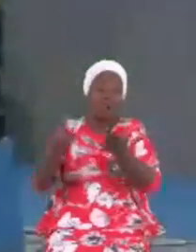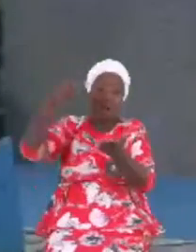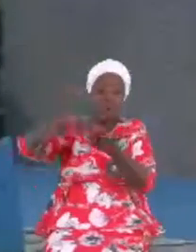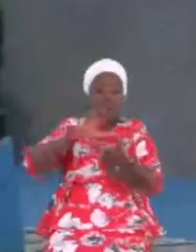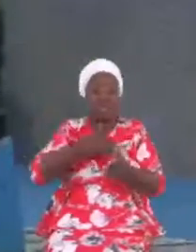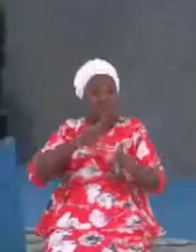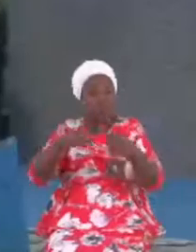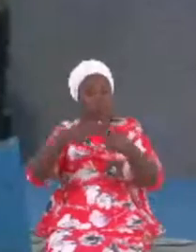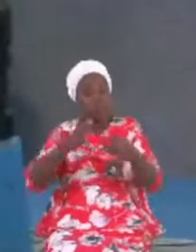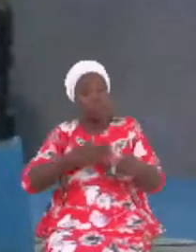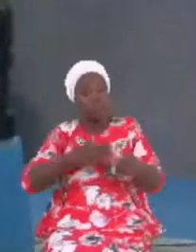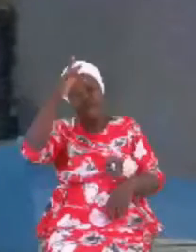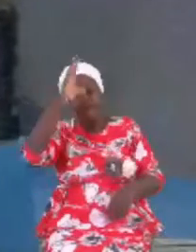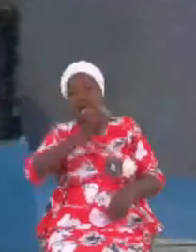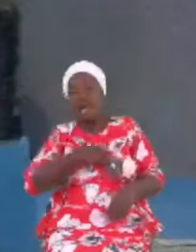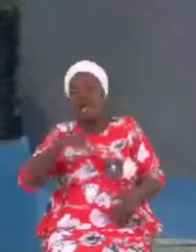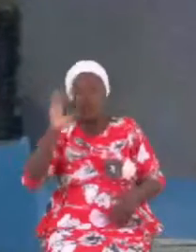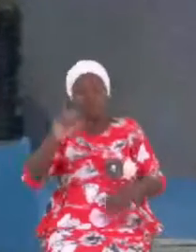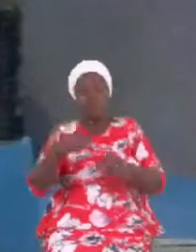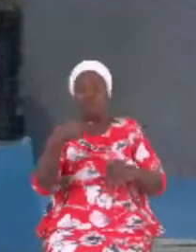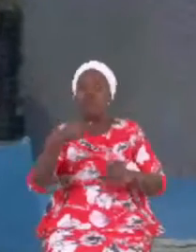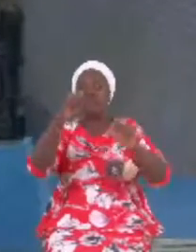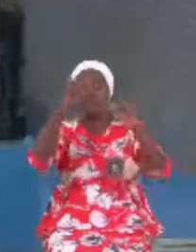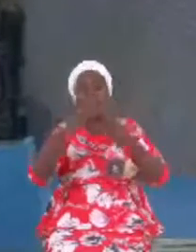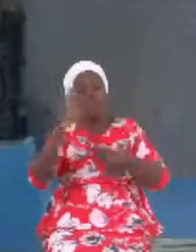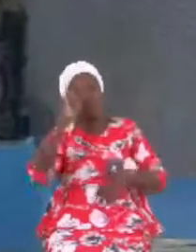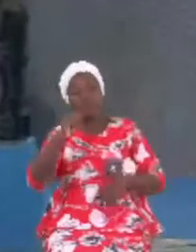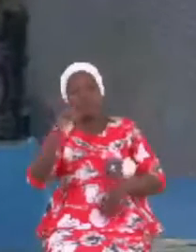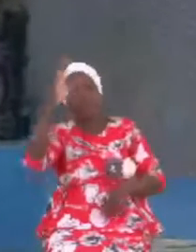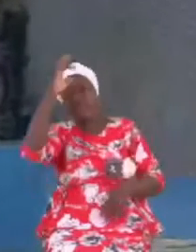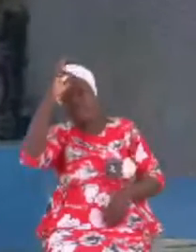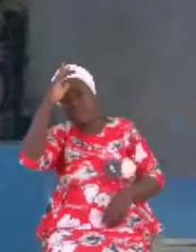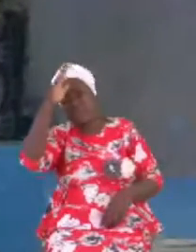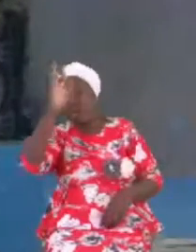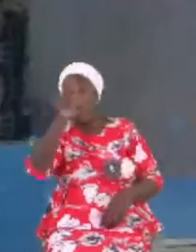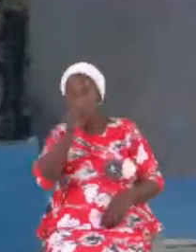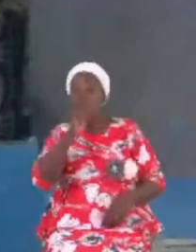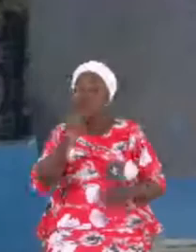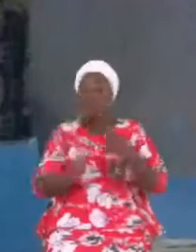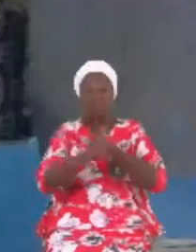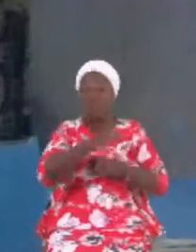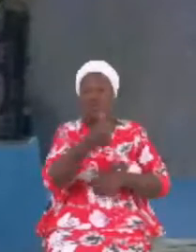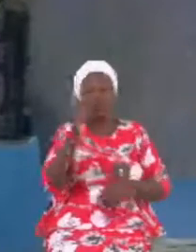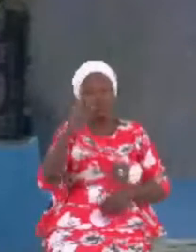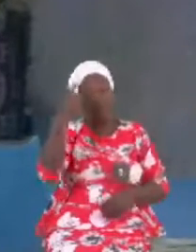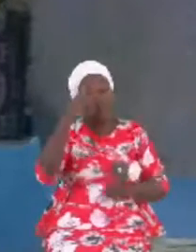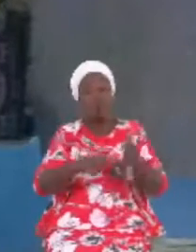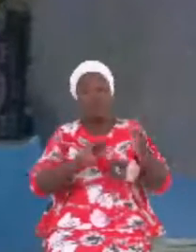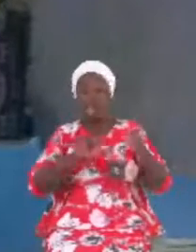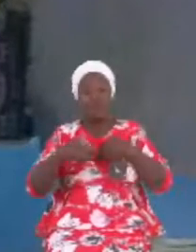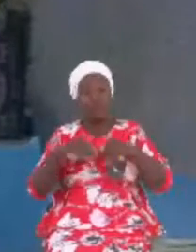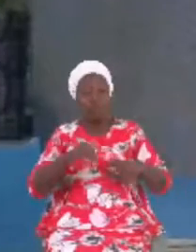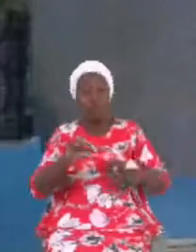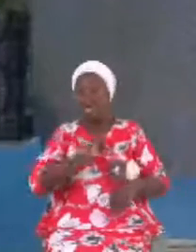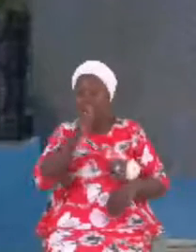Père. Et je lui dirai, mon Père, je ne condamne personne pour ce que j'ai fait. Je